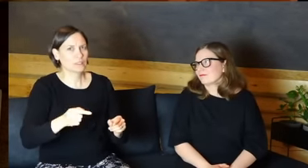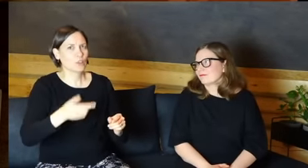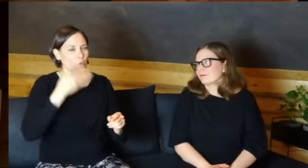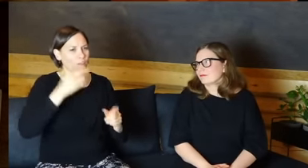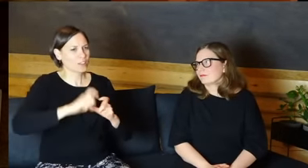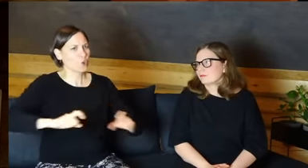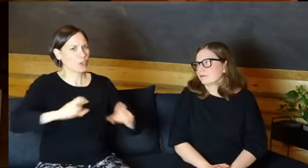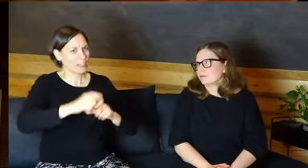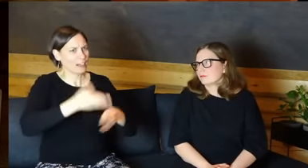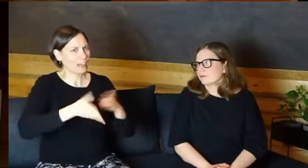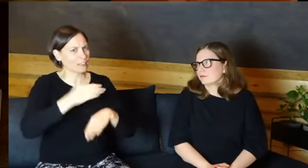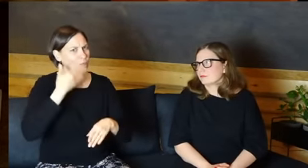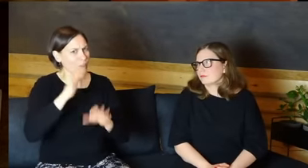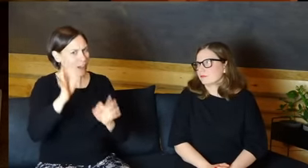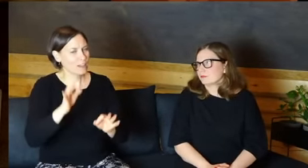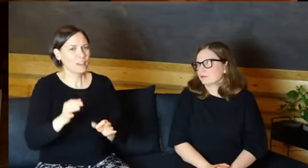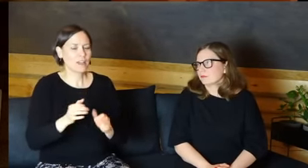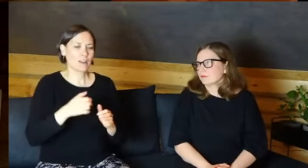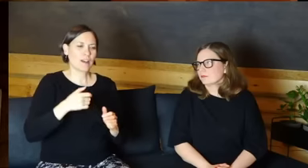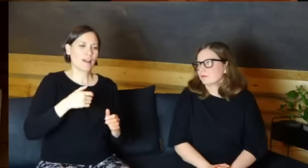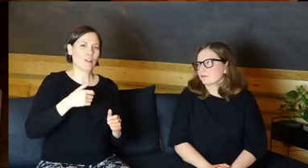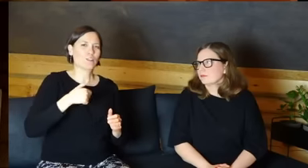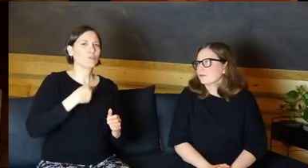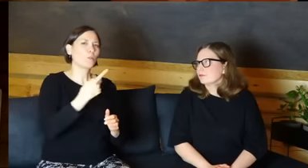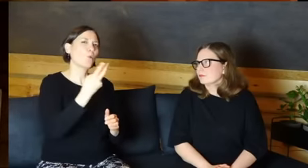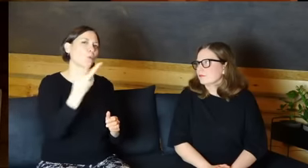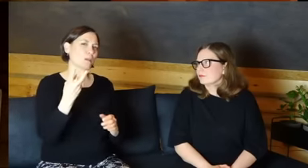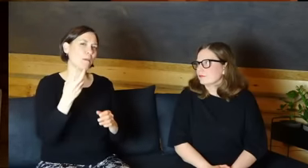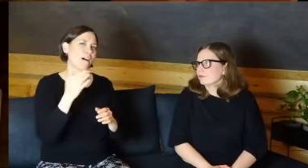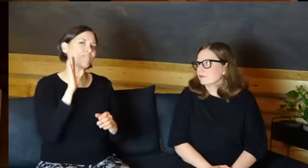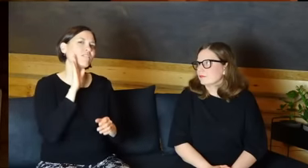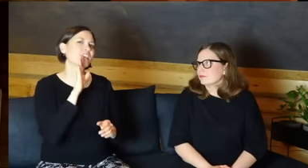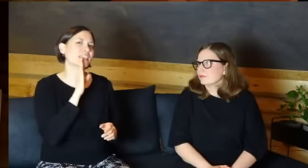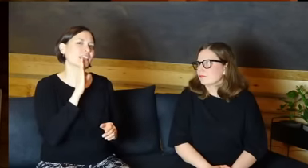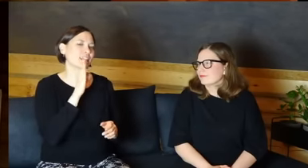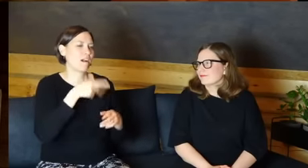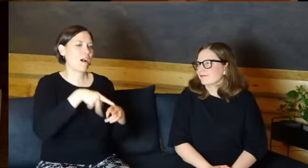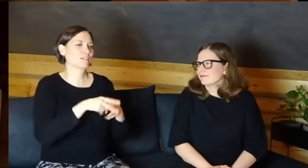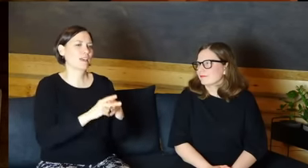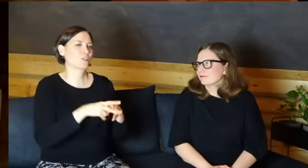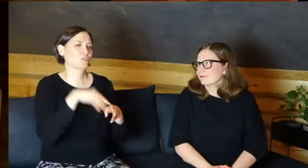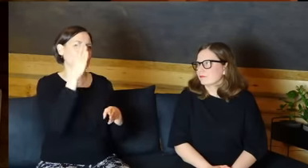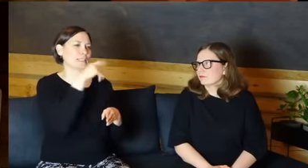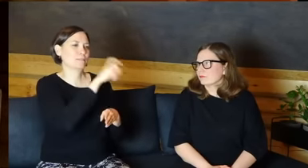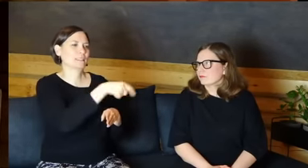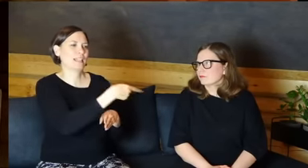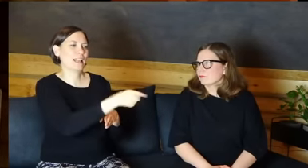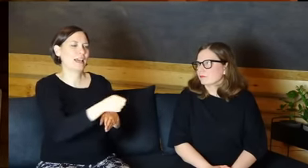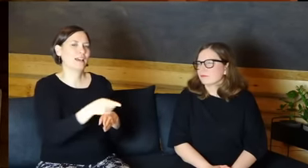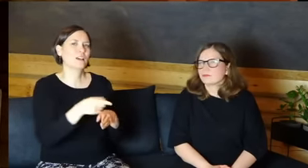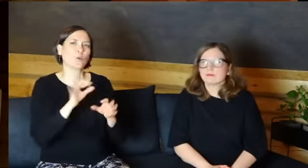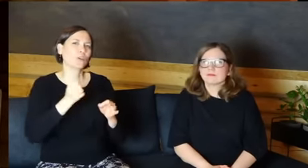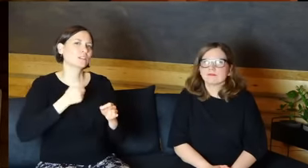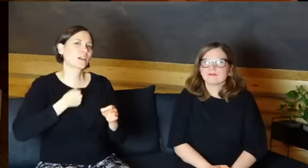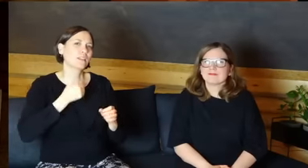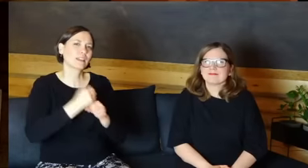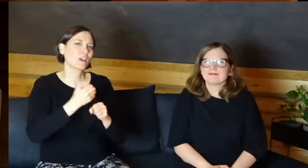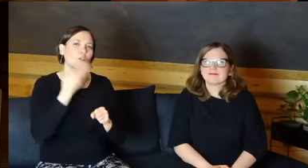kokeneena sokkelimiehenä, niin muutama vinkki tota meidän asennusporukalle sitten, että miten saadaan tehtyä hyvää kiviä ja